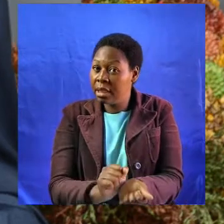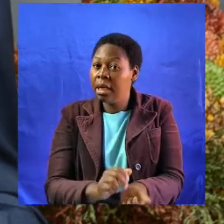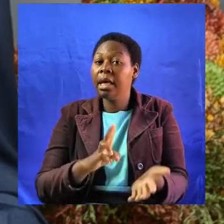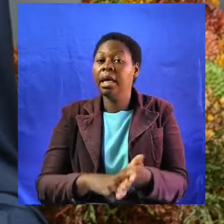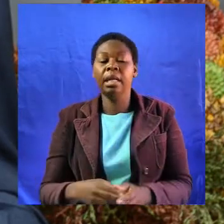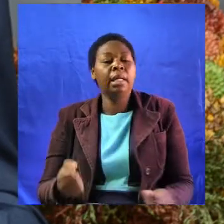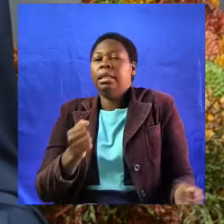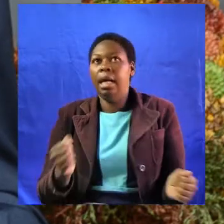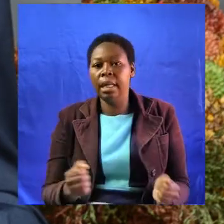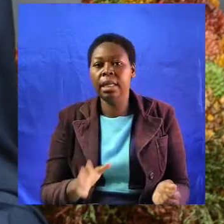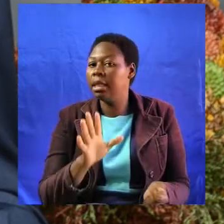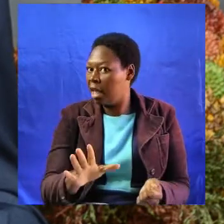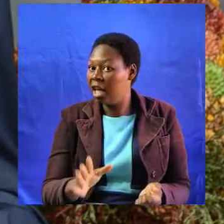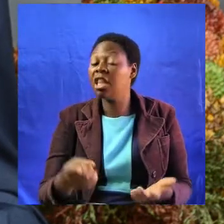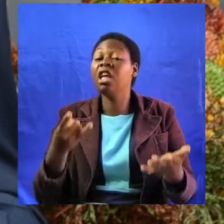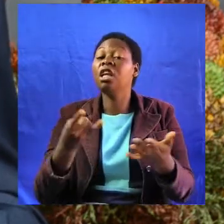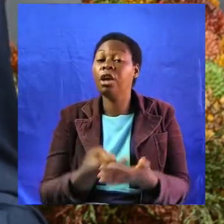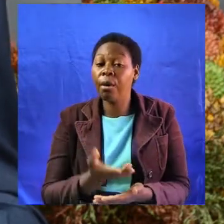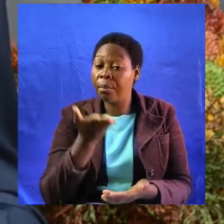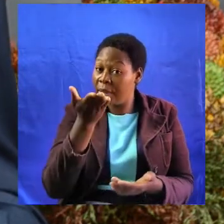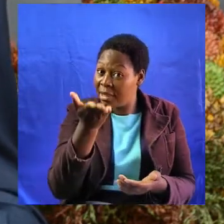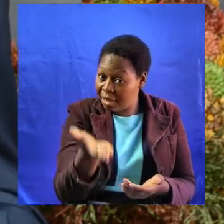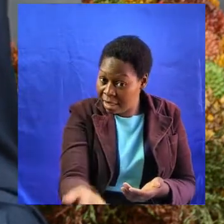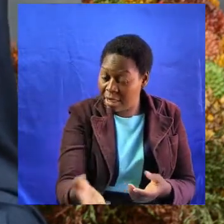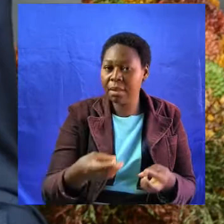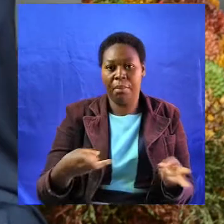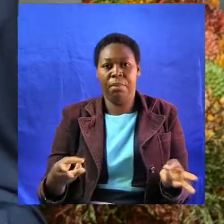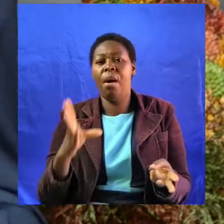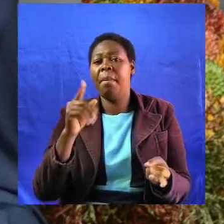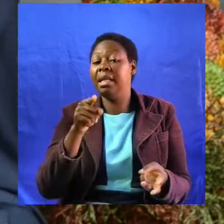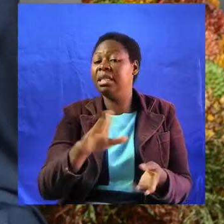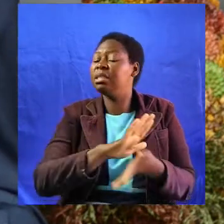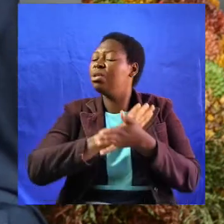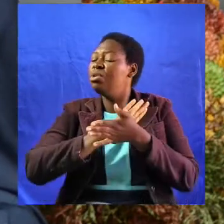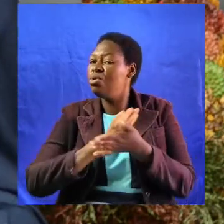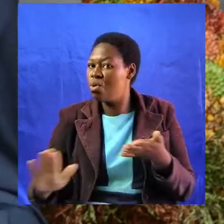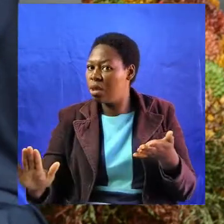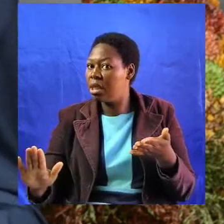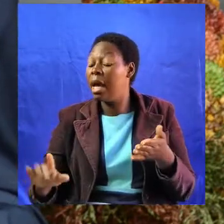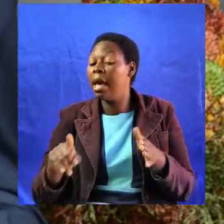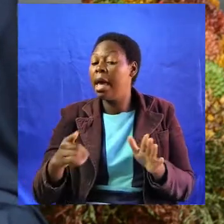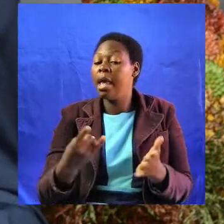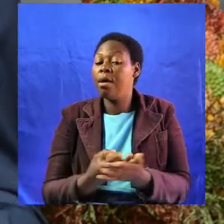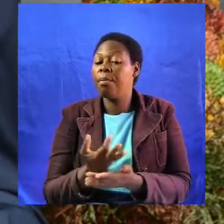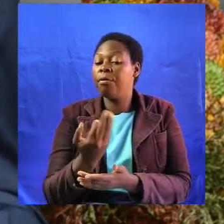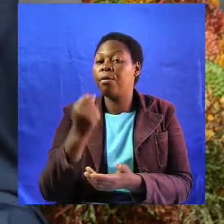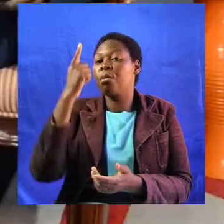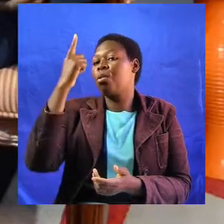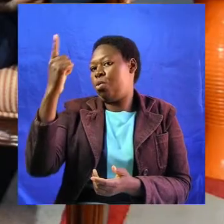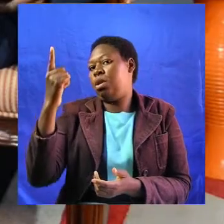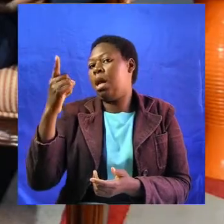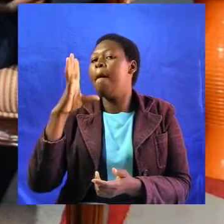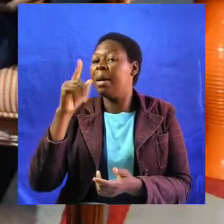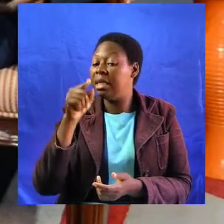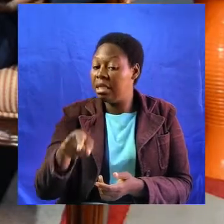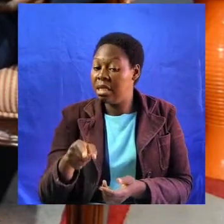kubatsira kwazvinotoita. Asi mukubatsira ikoko hakubvi kuna Mwari. Hakubve kuna Mwari. N'anga inogona